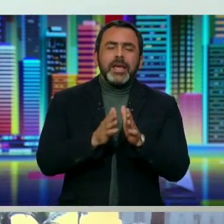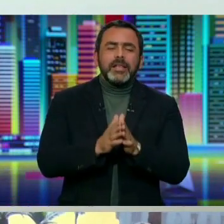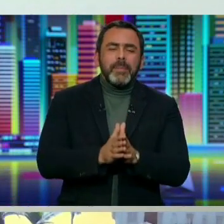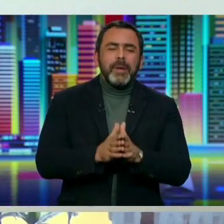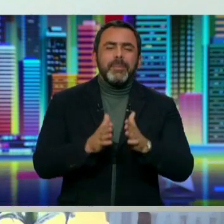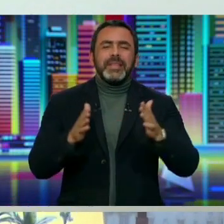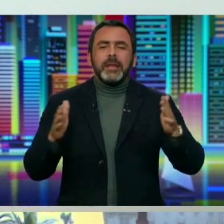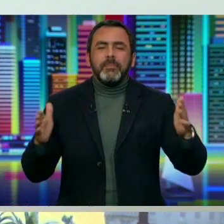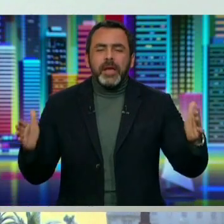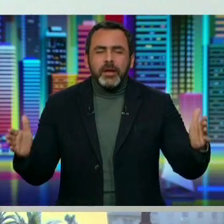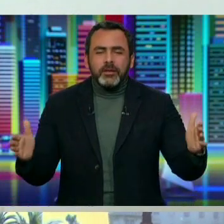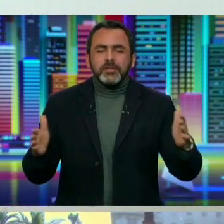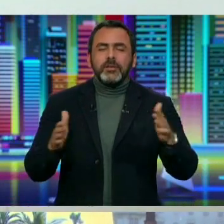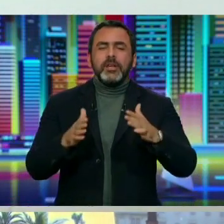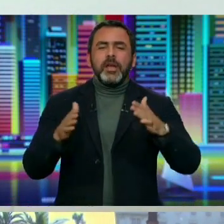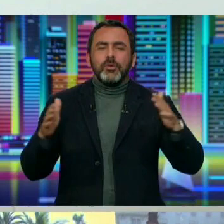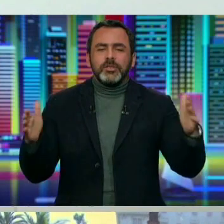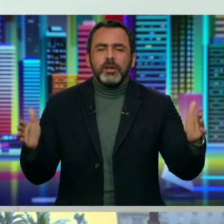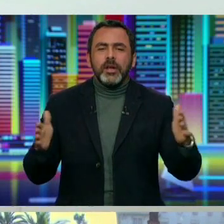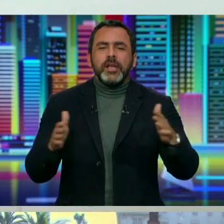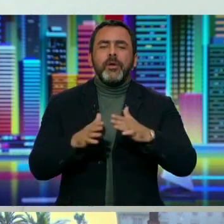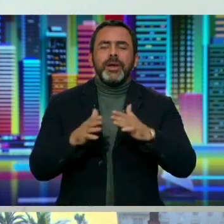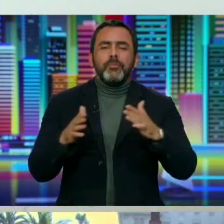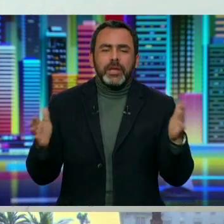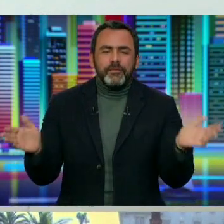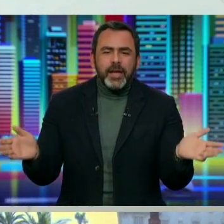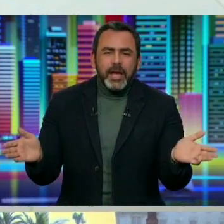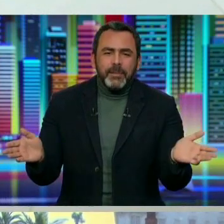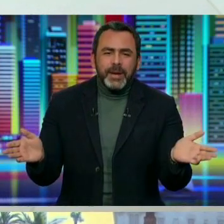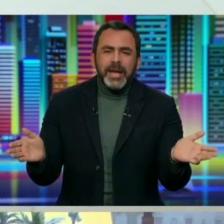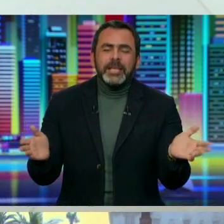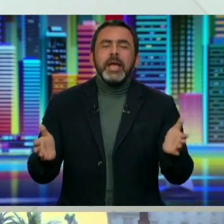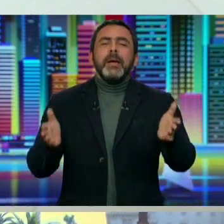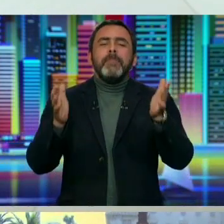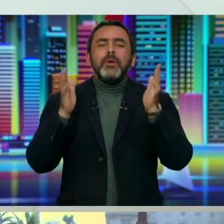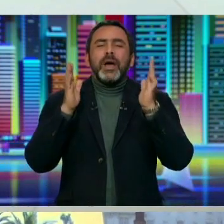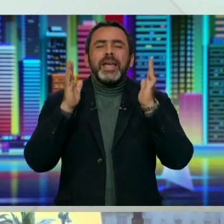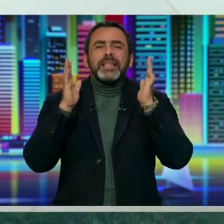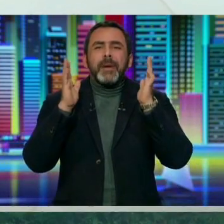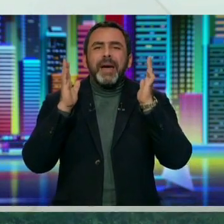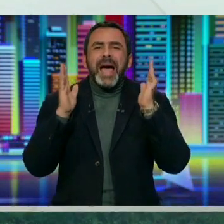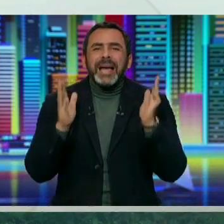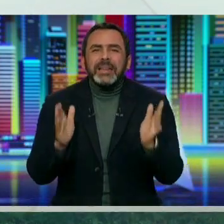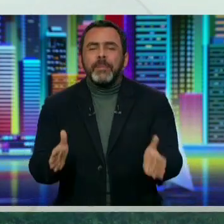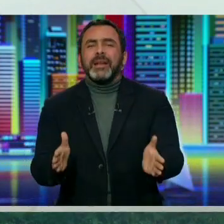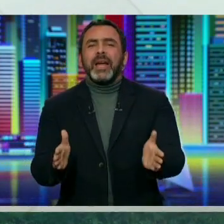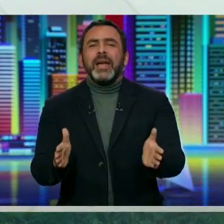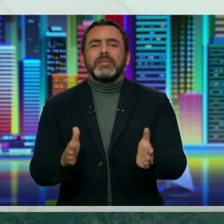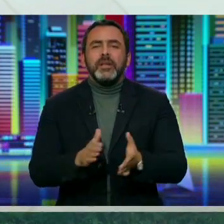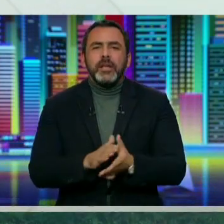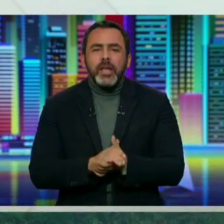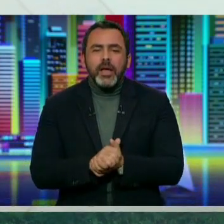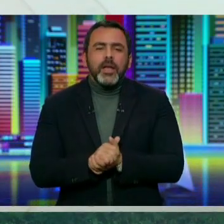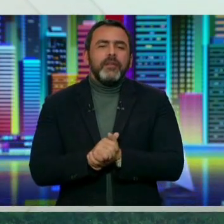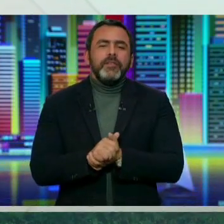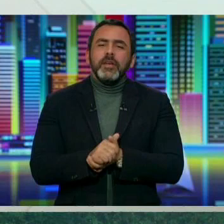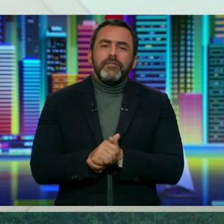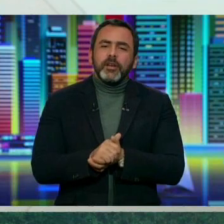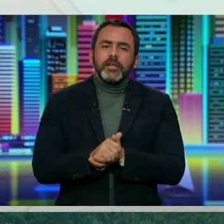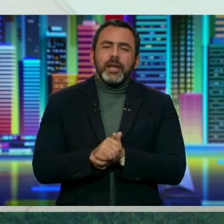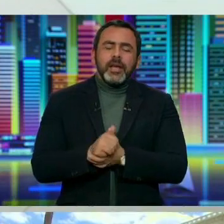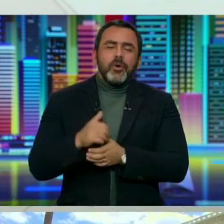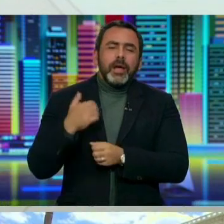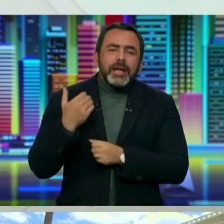الأفارقة، اهتمامها بالتنمية الاقتصادية والصناعية وعلى مختلف المناحي، بل واهتمامها حتى بالرعاية الصحية